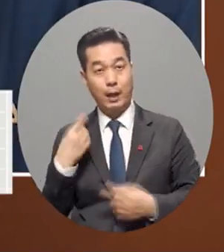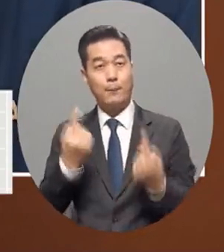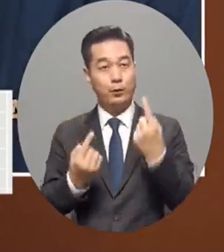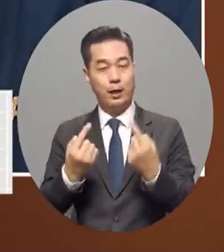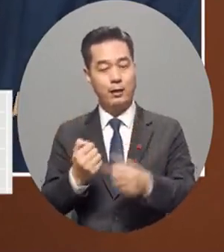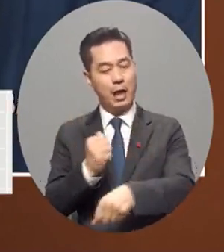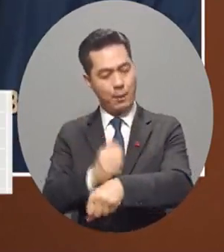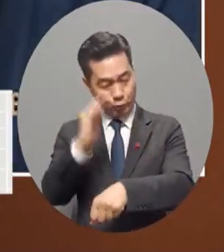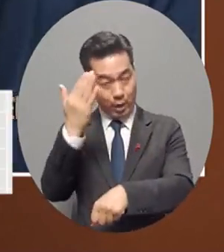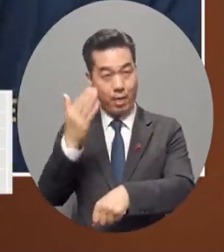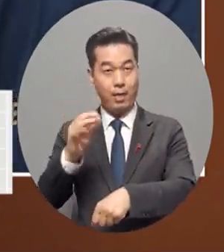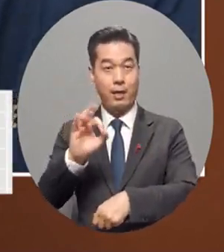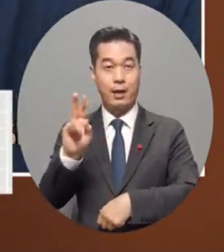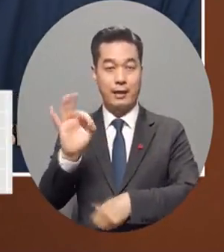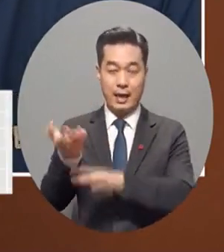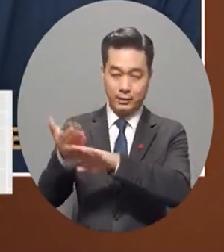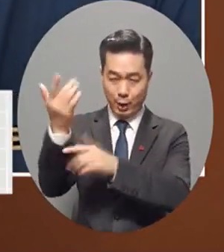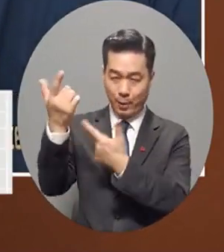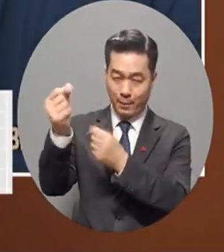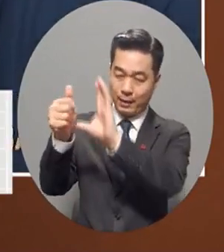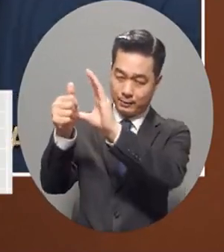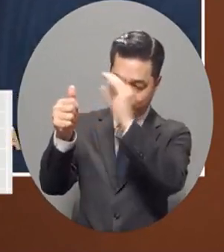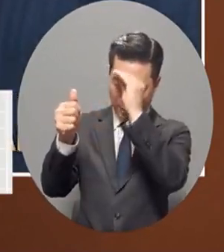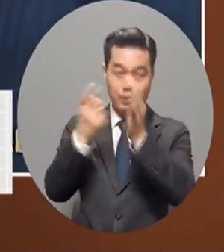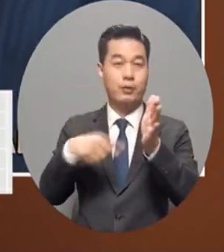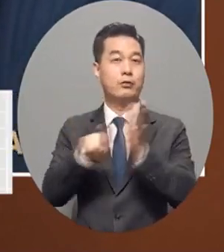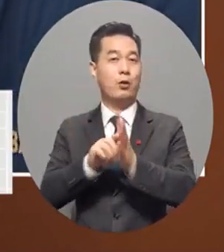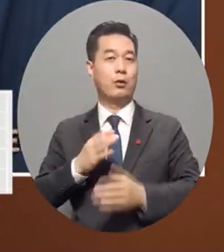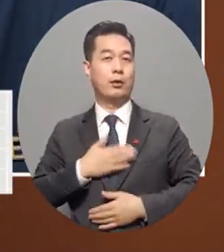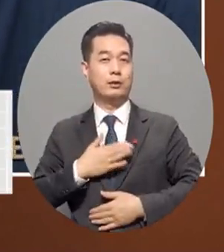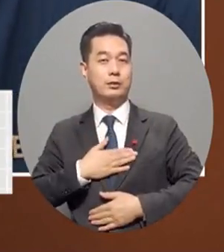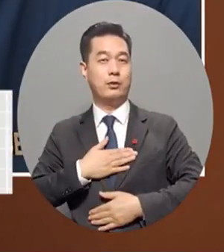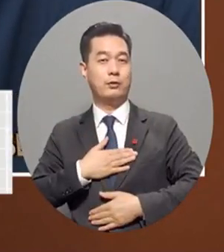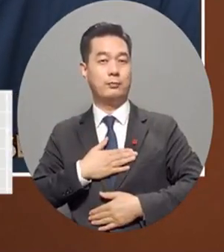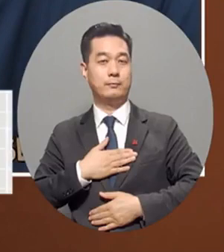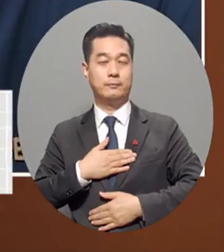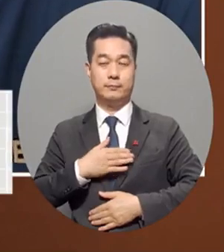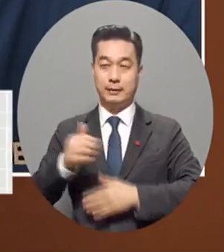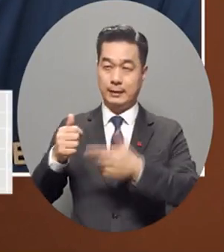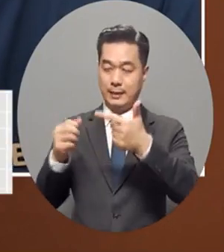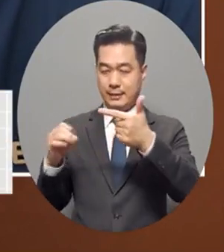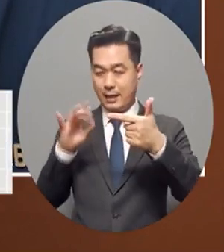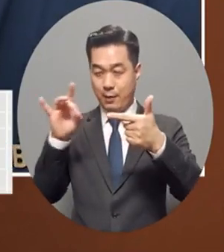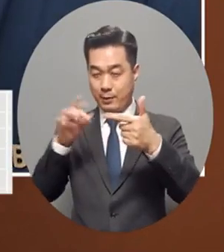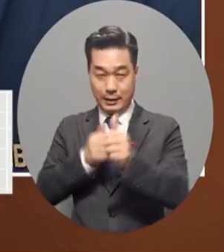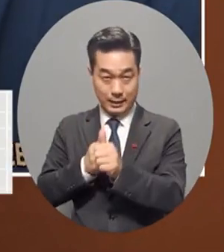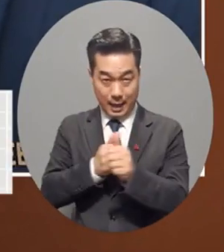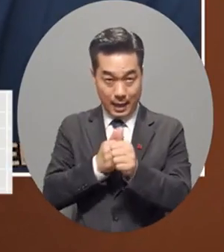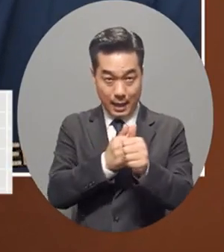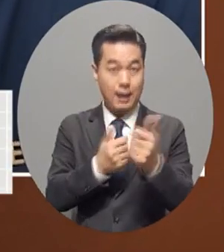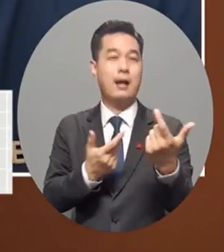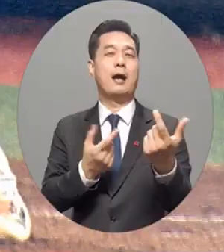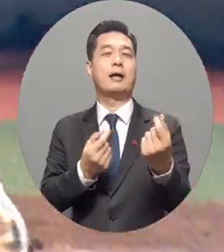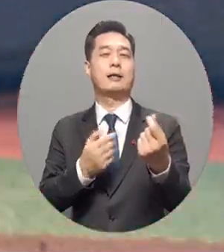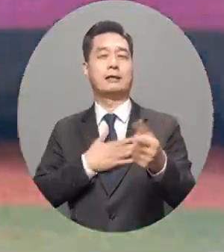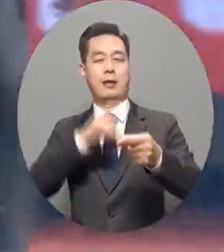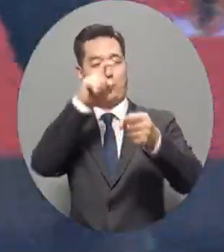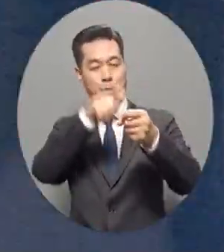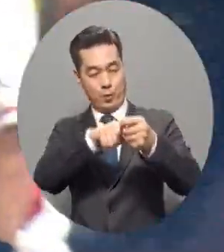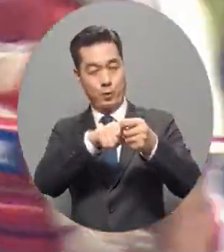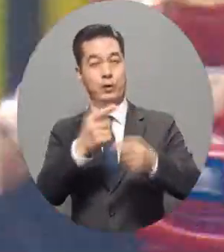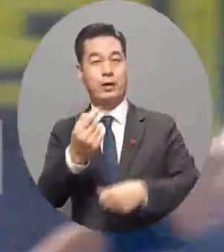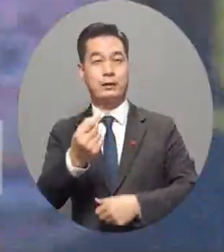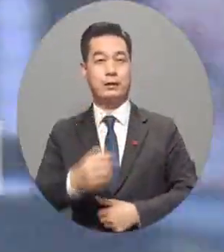되지. 양의지 선배만큼 할 수 있도록 저의 내비게이션? 그 정도까지 가야 되지 않을까? 저의 목표?